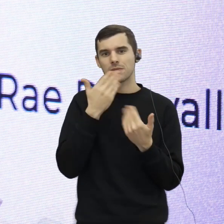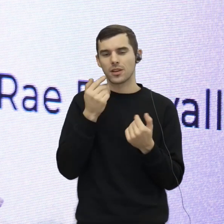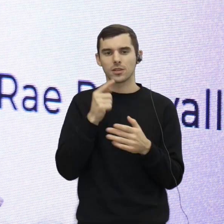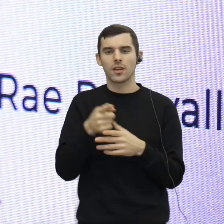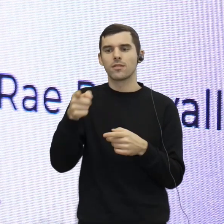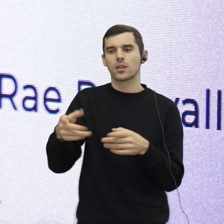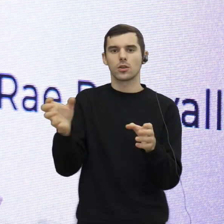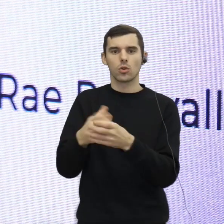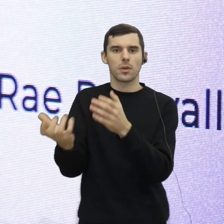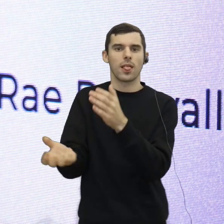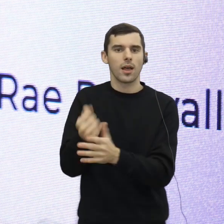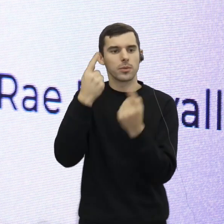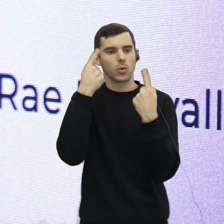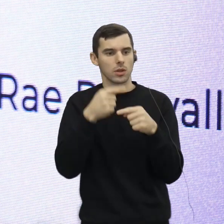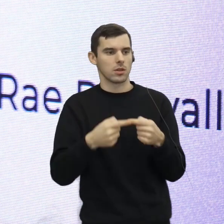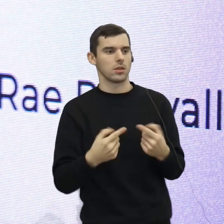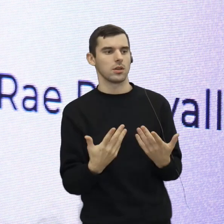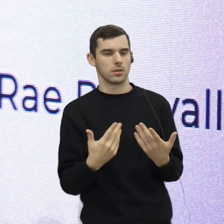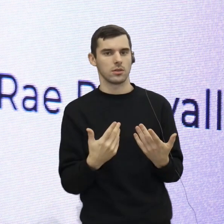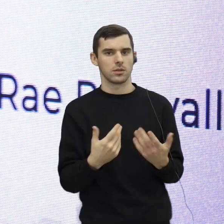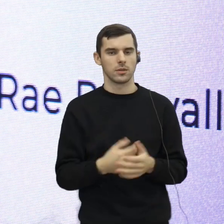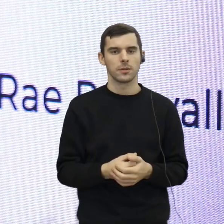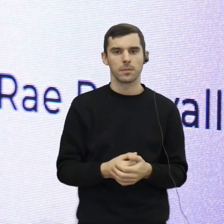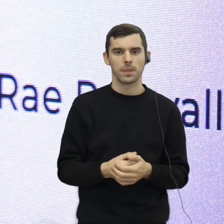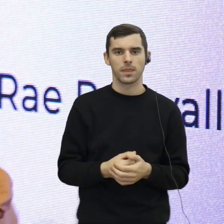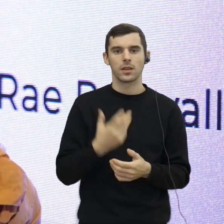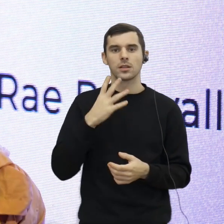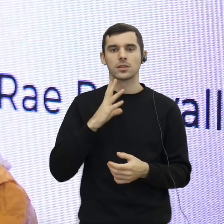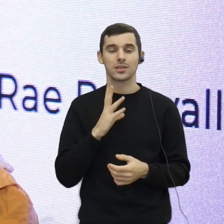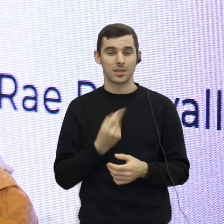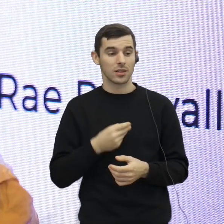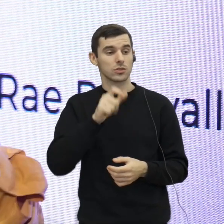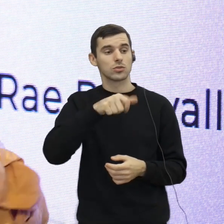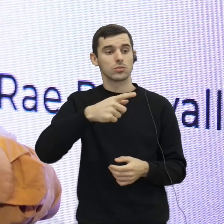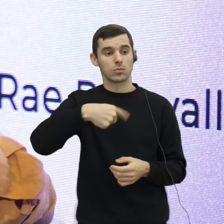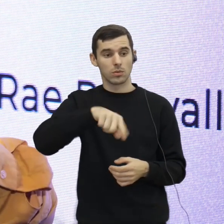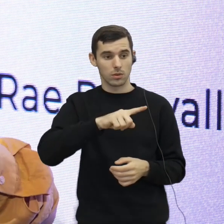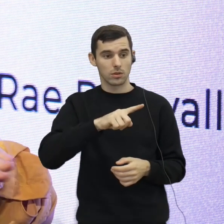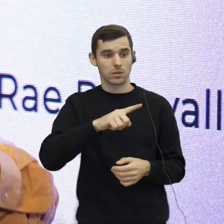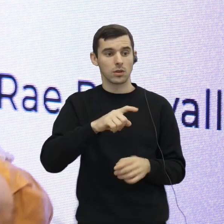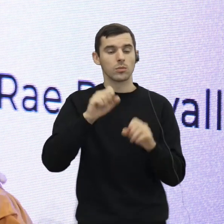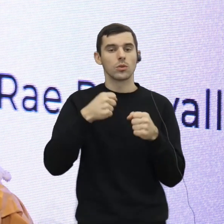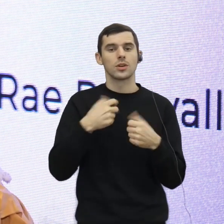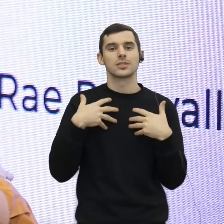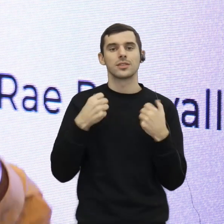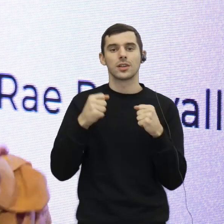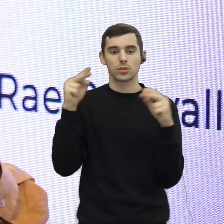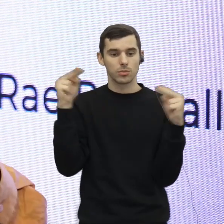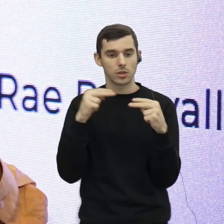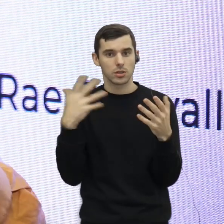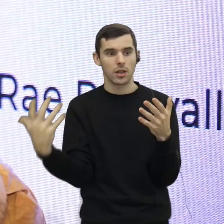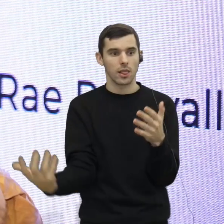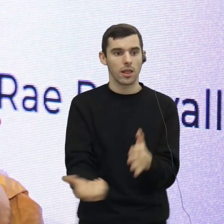kalbame ir apie teisę į sveikatos priežiūrą visiems, ne tik trans žmonės. Mes norim, kad tik trans žmonės galėtų gauti ten nuostabią sveikatos priežiūrą, o visi